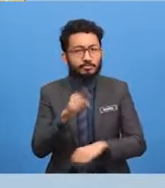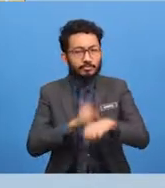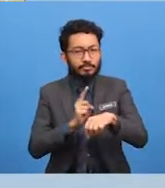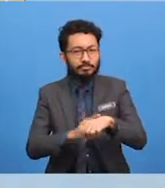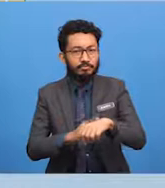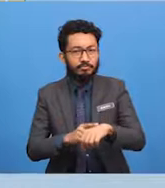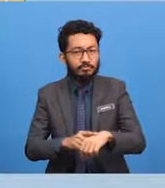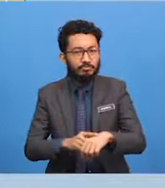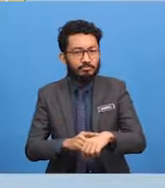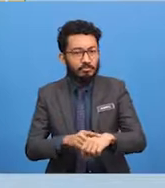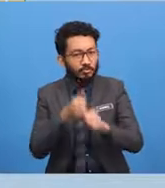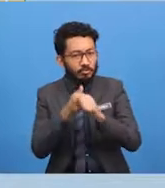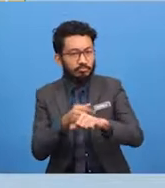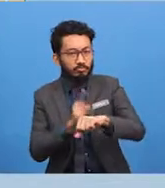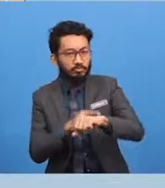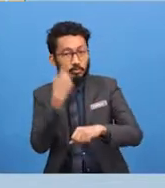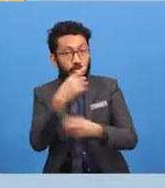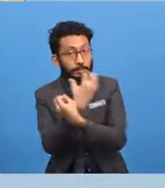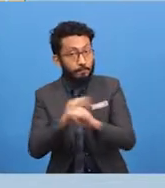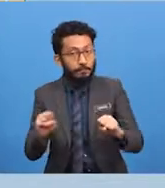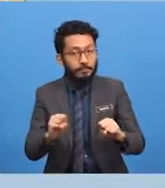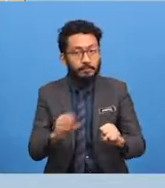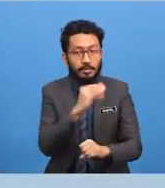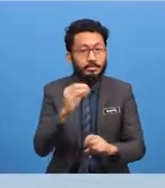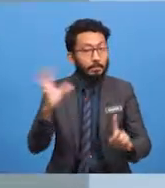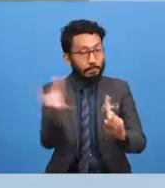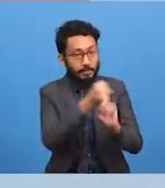tertentu untuk disiapkan dan dicapai.